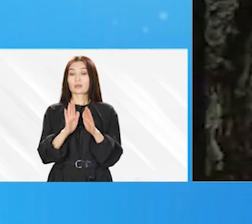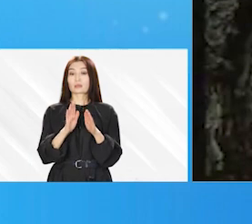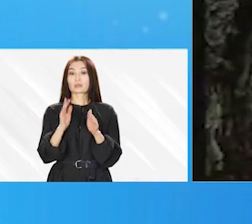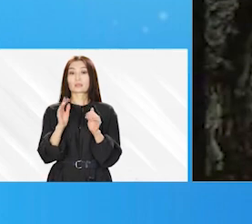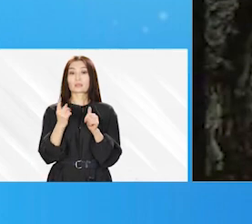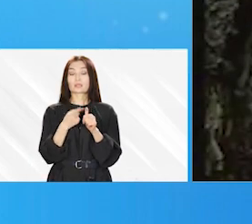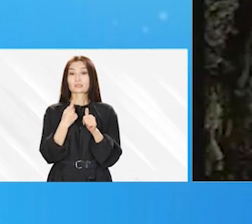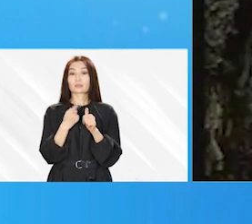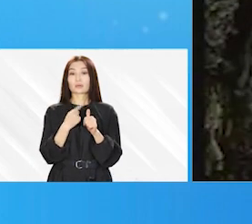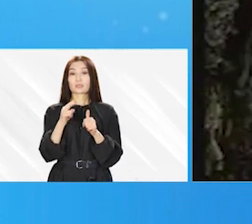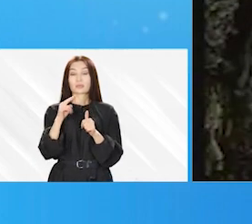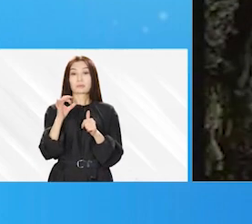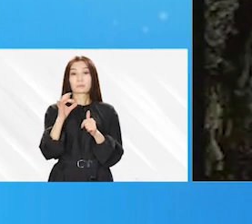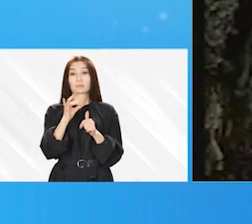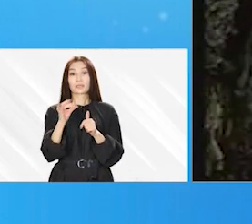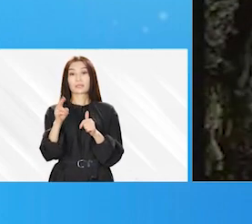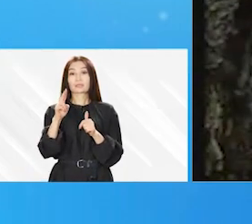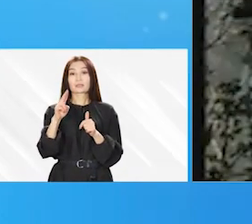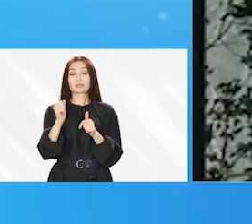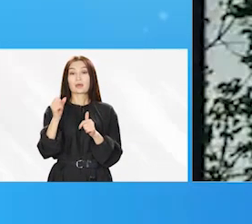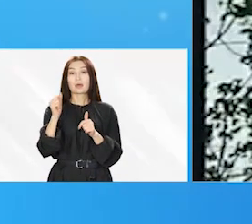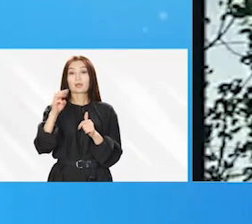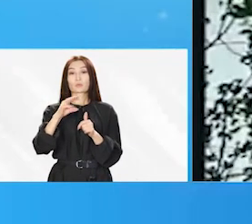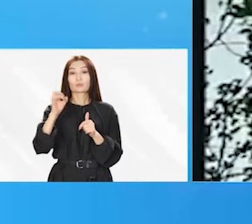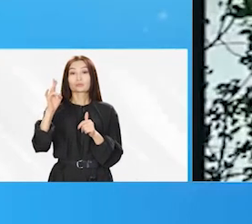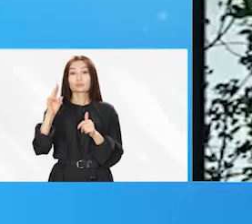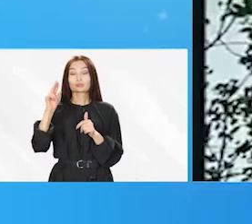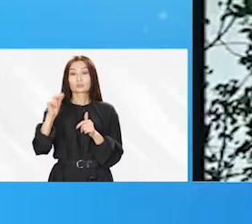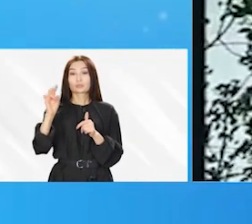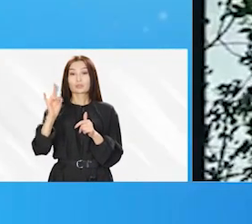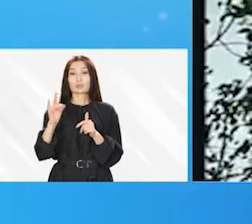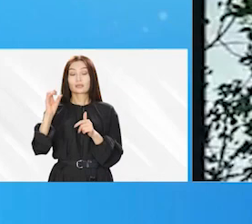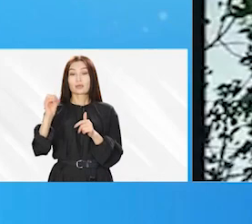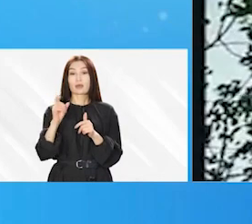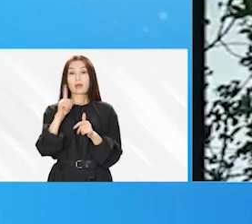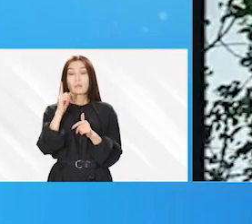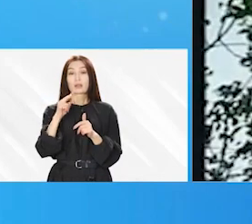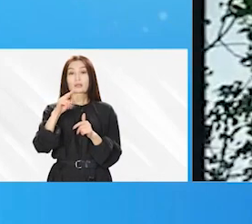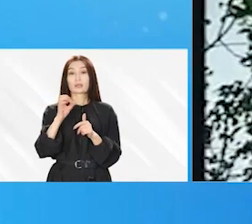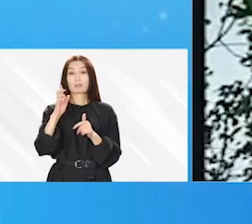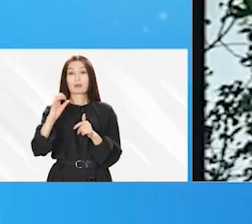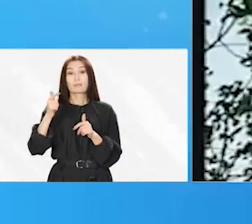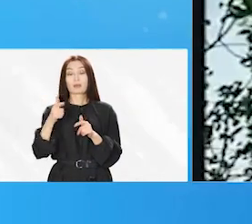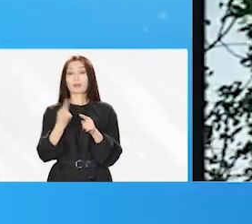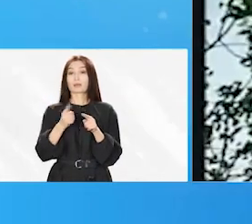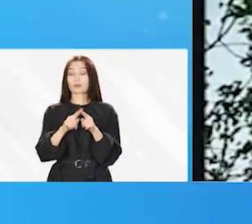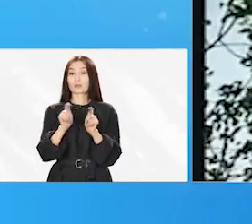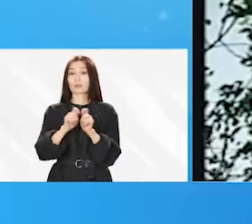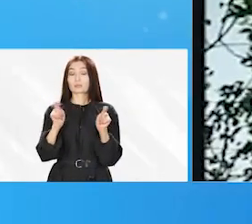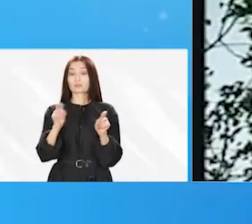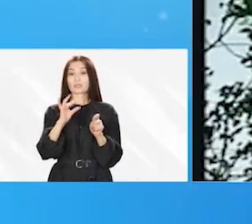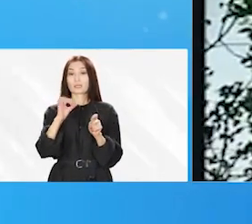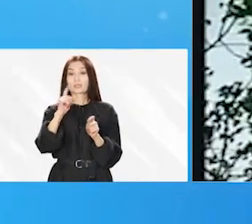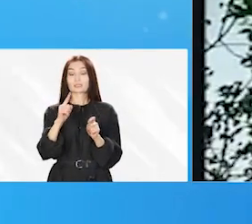почки называют придаточными вы видите молодые побеги которые образовались из